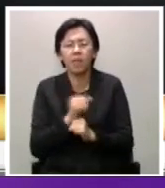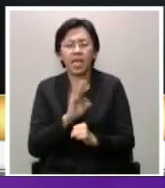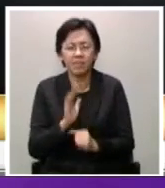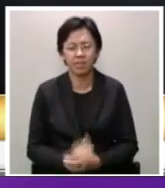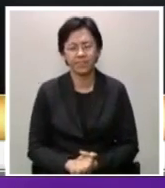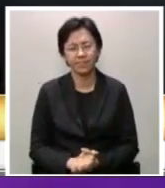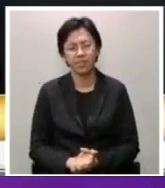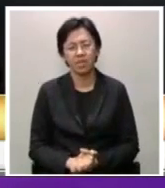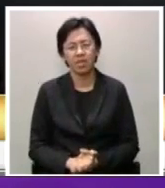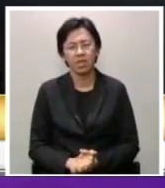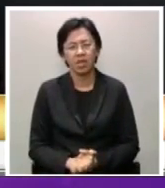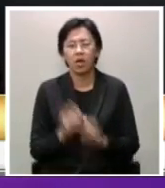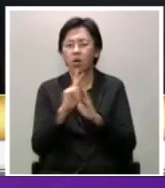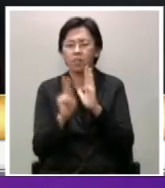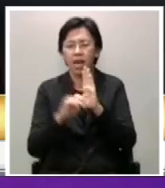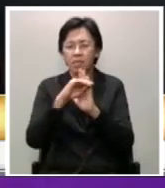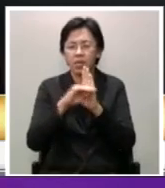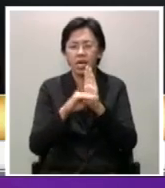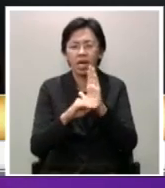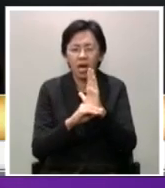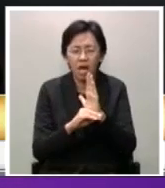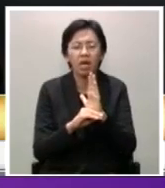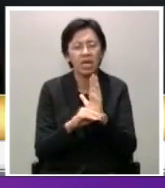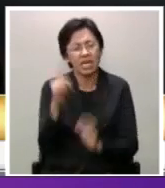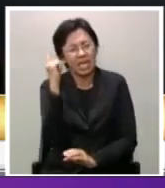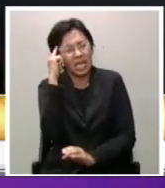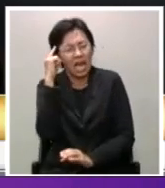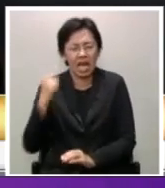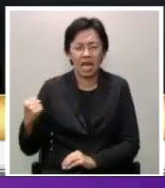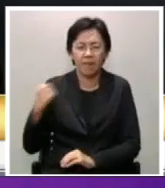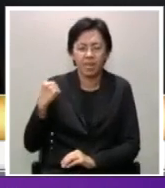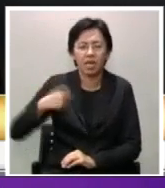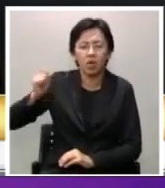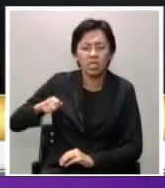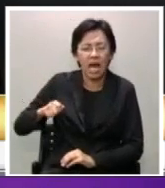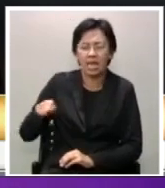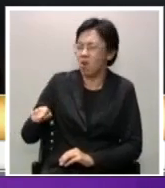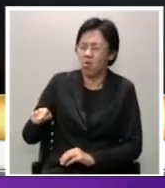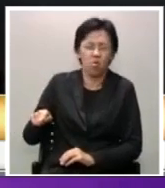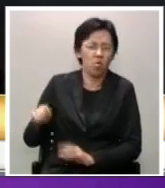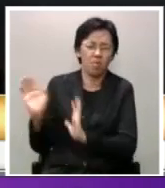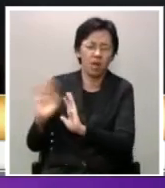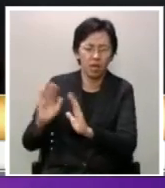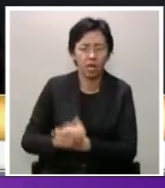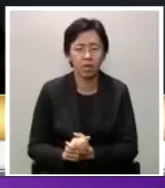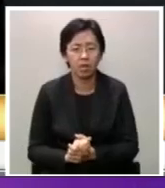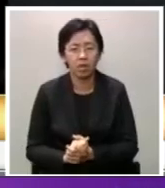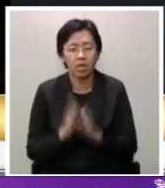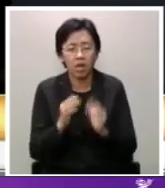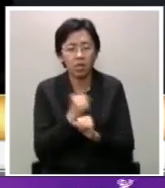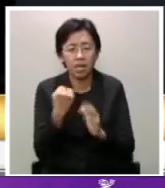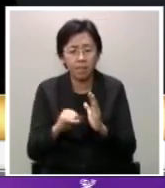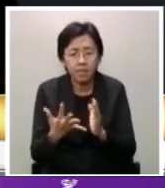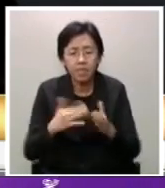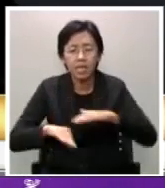ทำเพราะเป็นกฎหมายทางกฎหมายทั้งสิ้นแต่อย่าไปก้าวล่วงอำนาจของศาลของมูลนิธิธรรมนะครับถ้าไม่มีคนทำความผิดไม่มีห